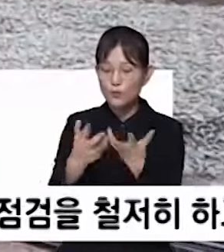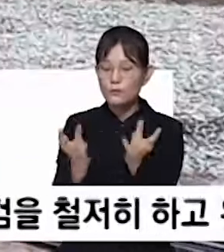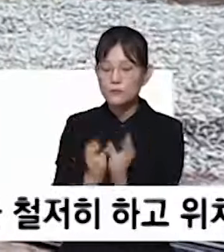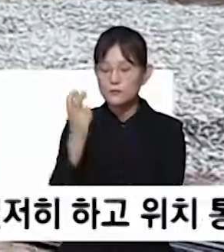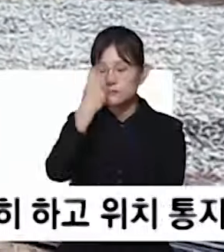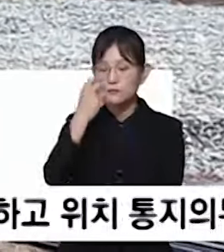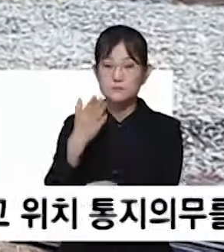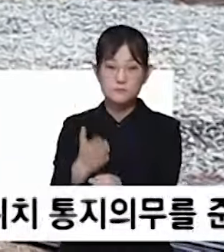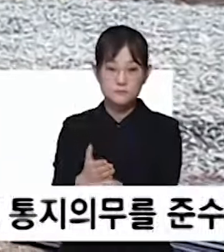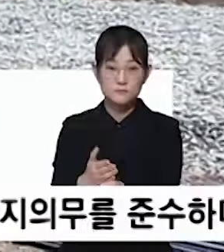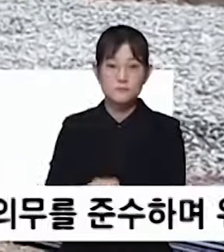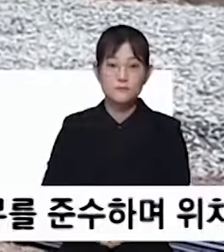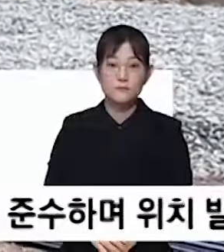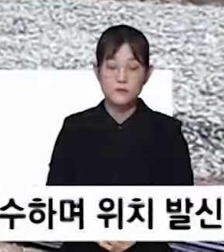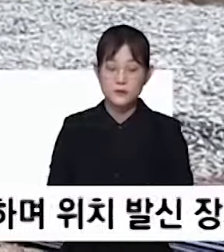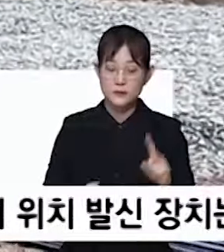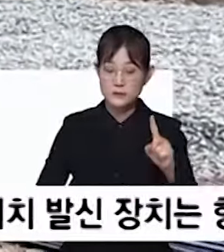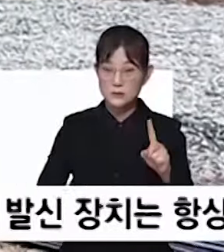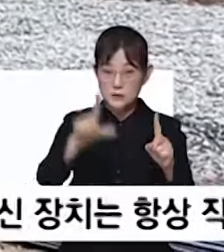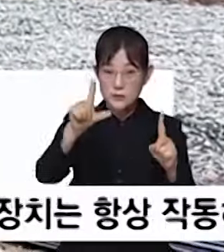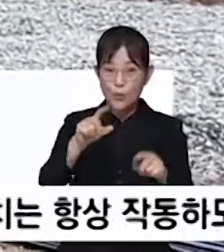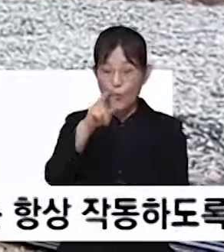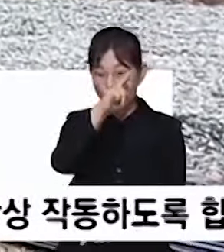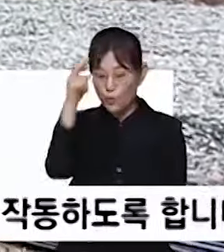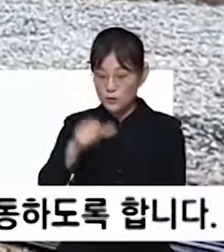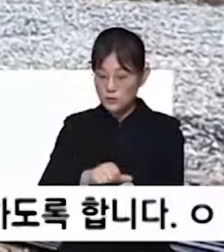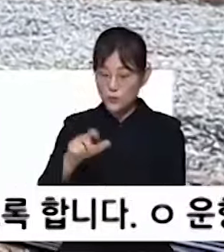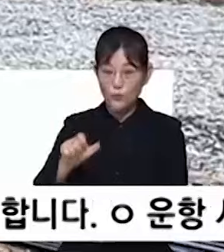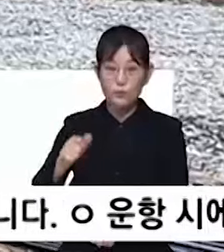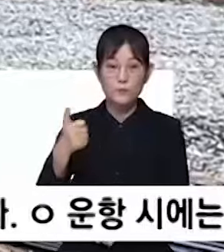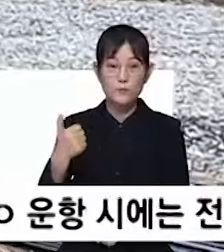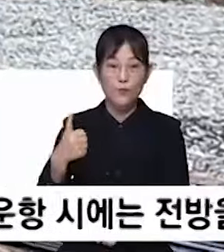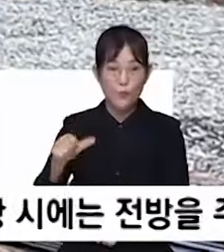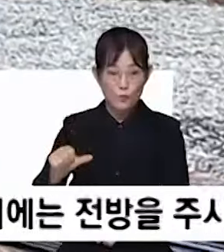나섰습니다. 지난 1일 오후 5시 55분쯤